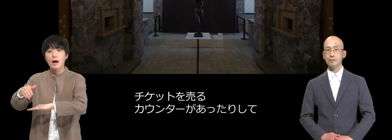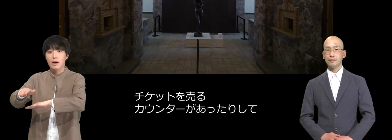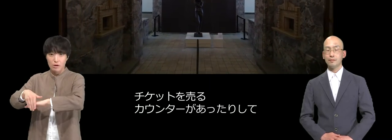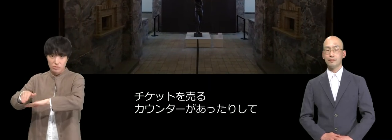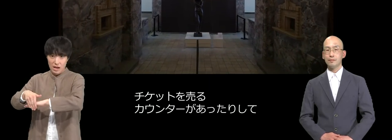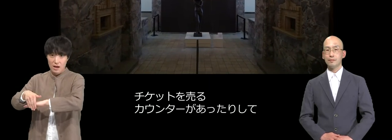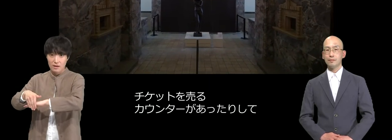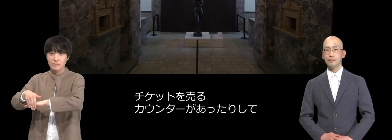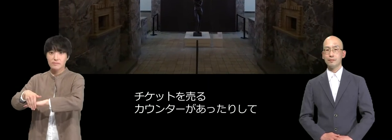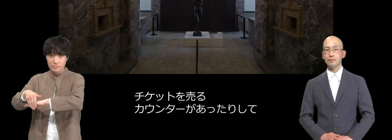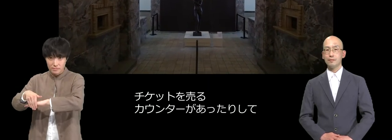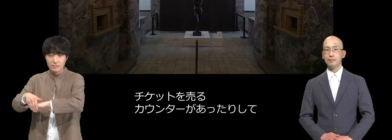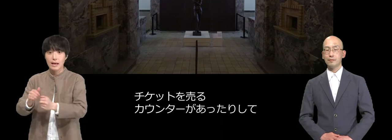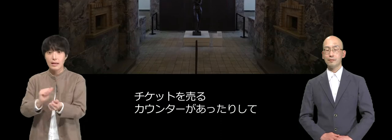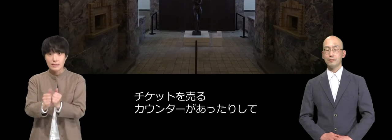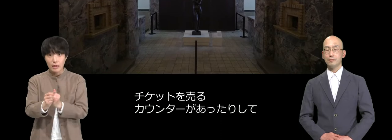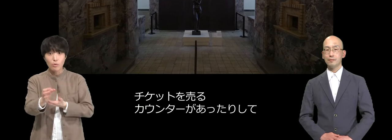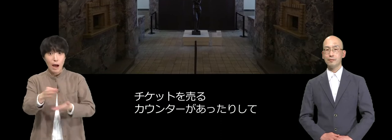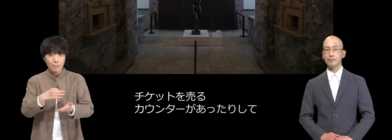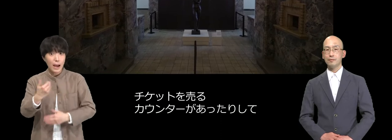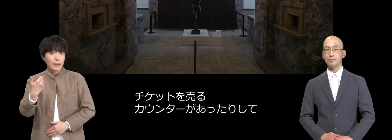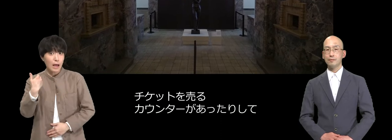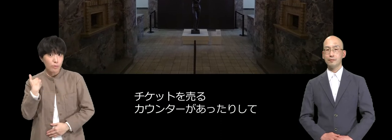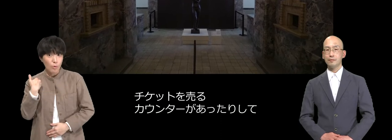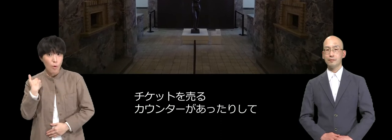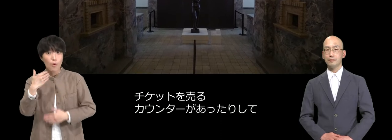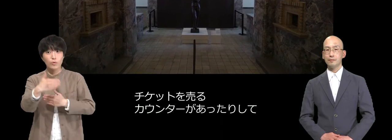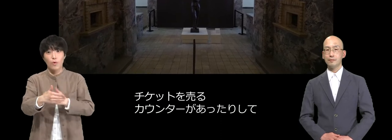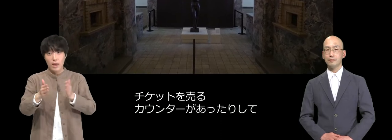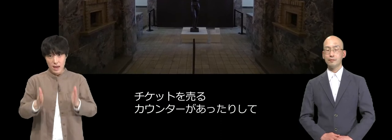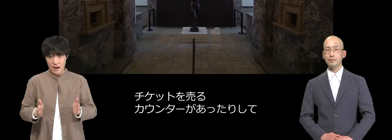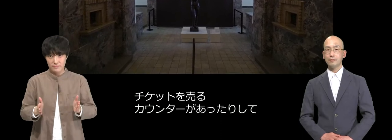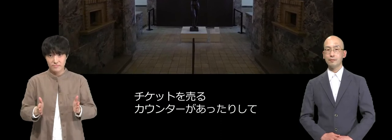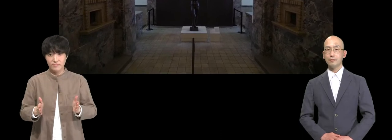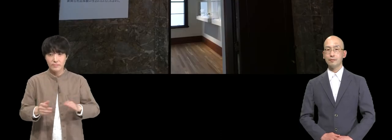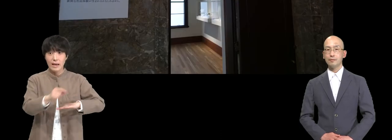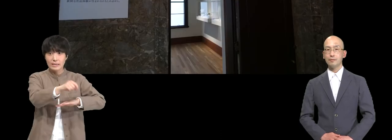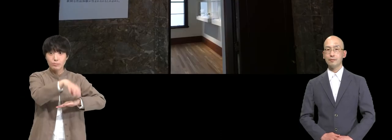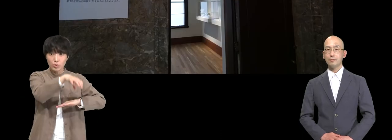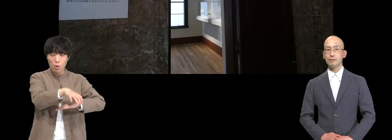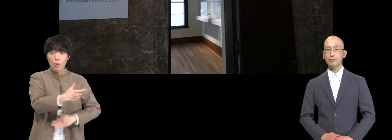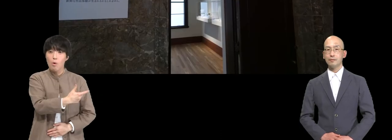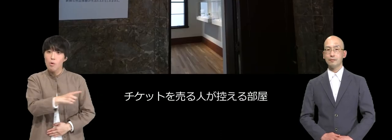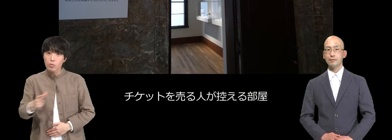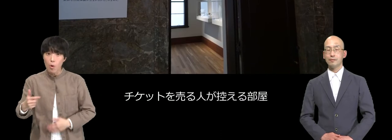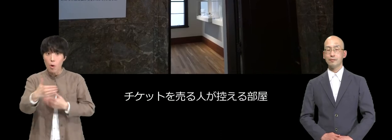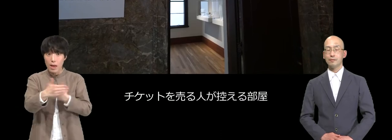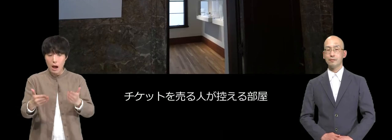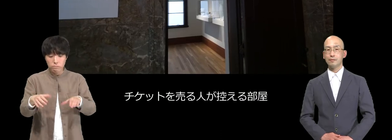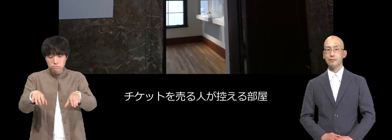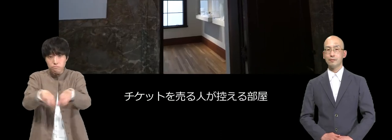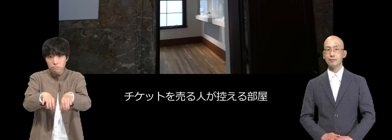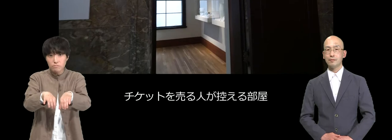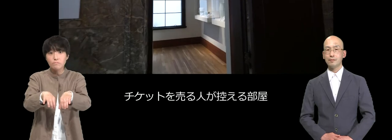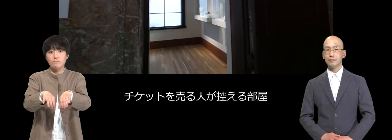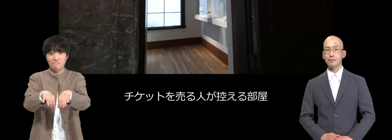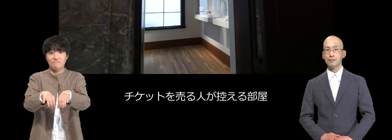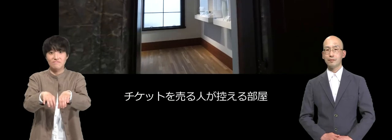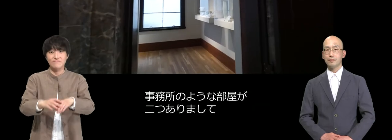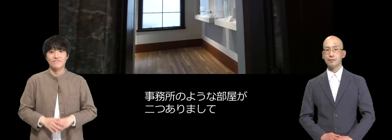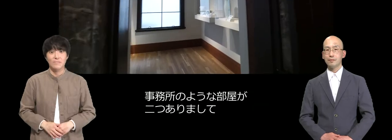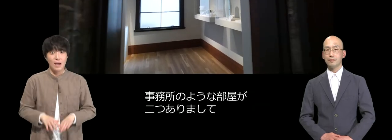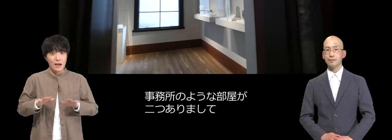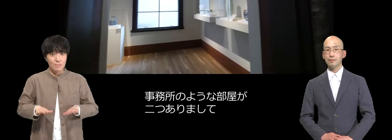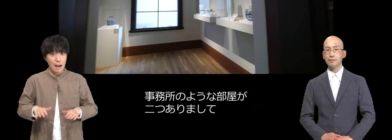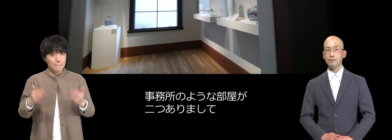たりするカウンターがあったりしましてねでそのチケット負う人が口を控える